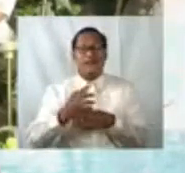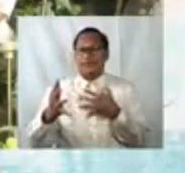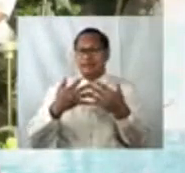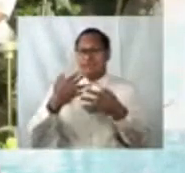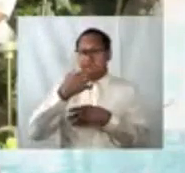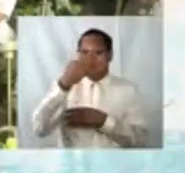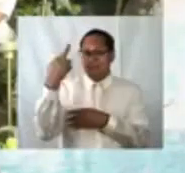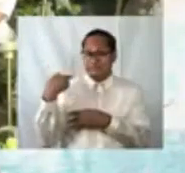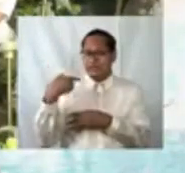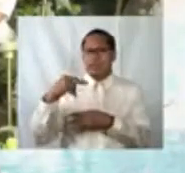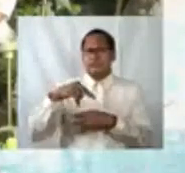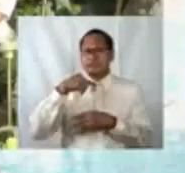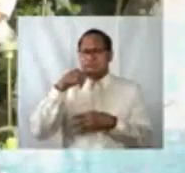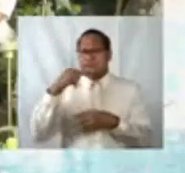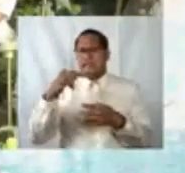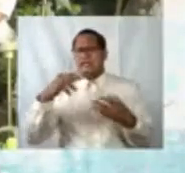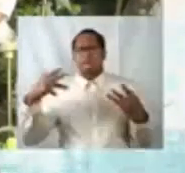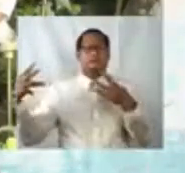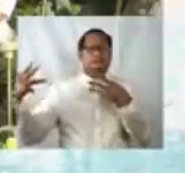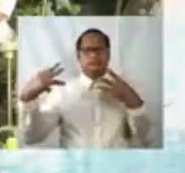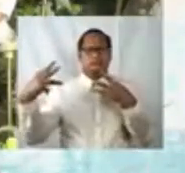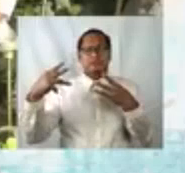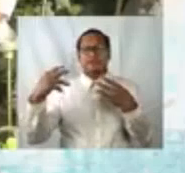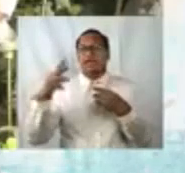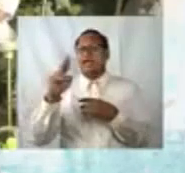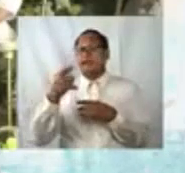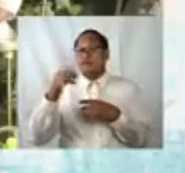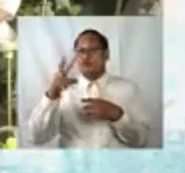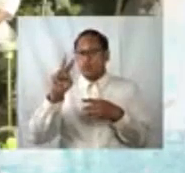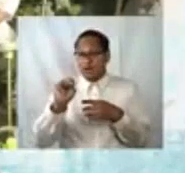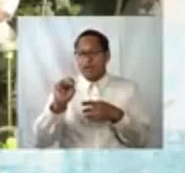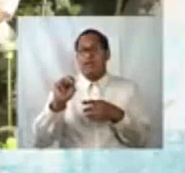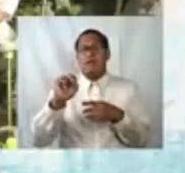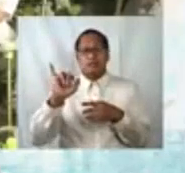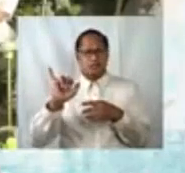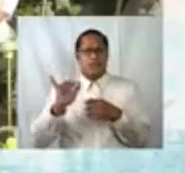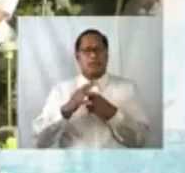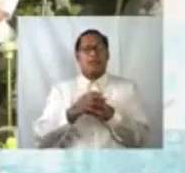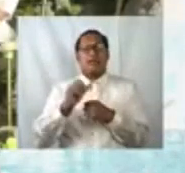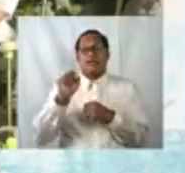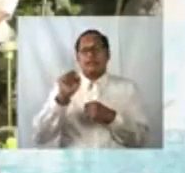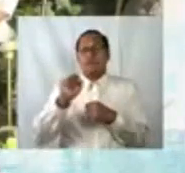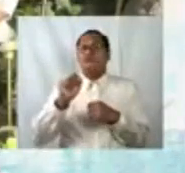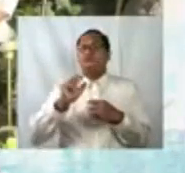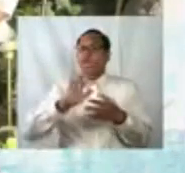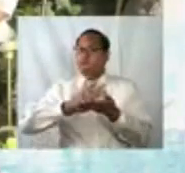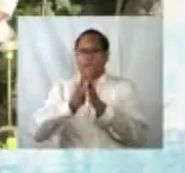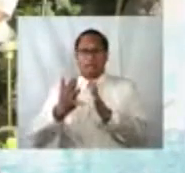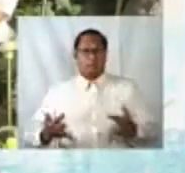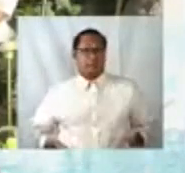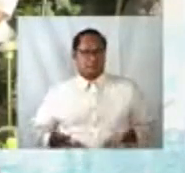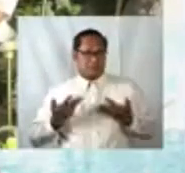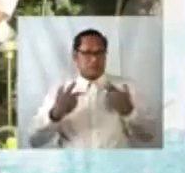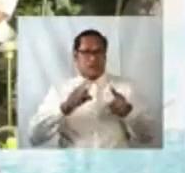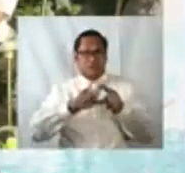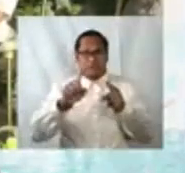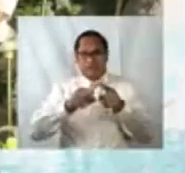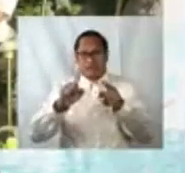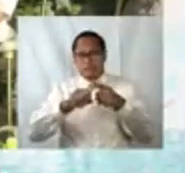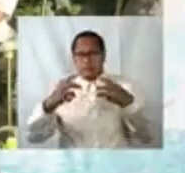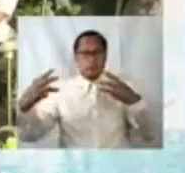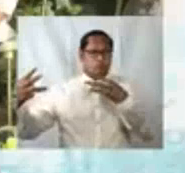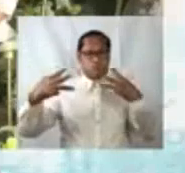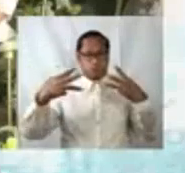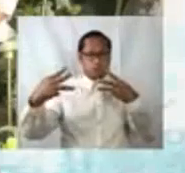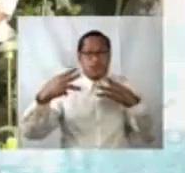naging revolutionaryo in the sense of being a revolutionary, diba? Naging inspirasyon din siya ng himagsikan at malaki ang kanyang